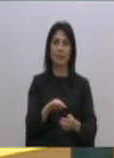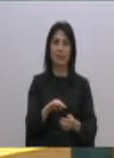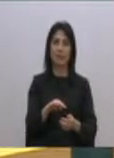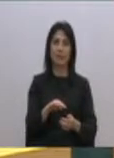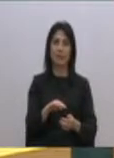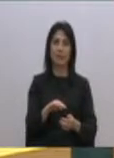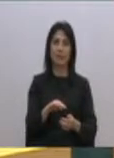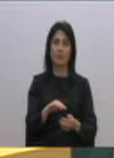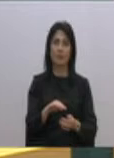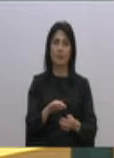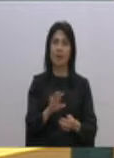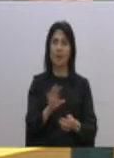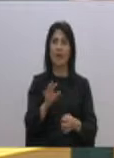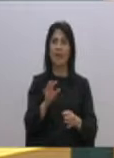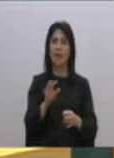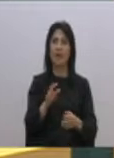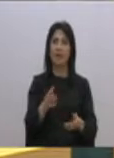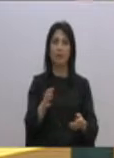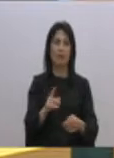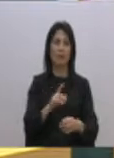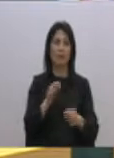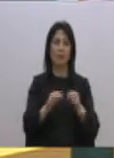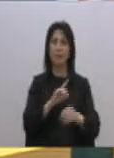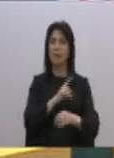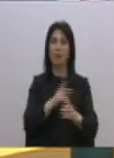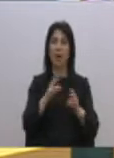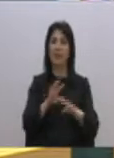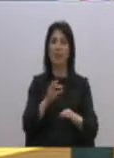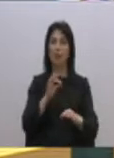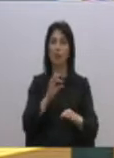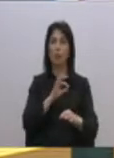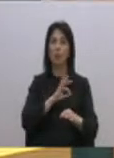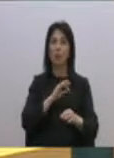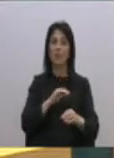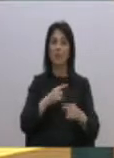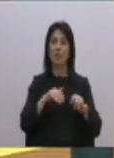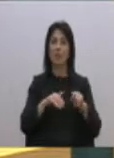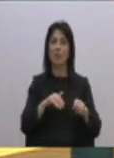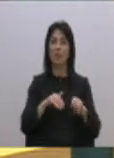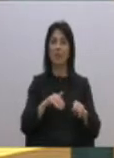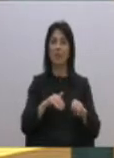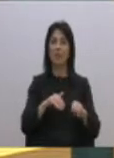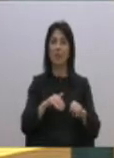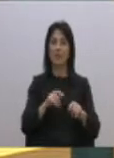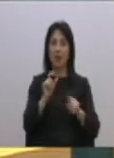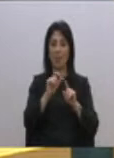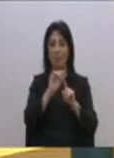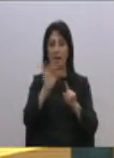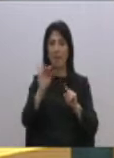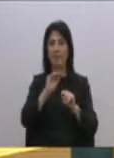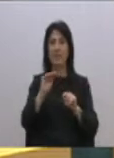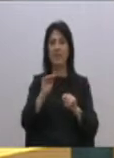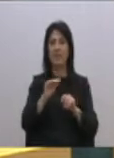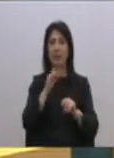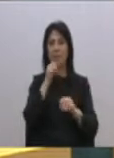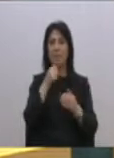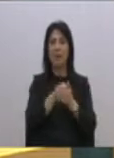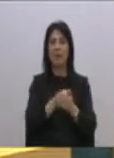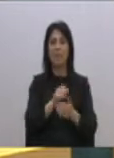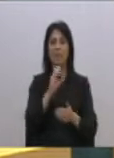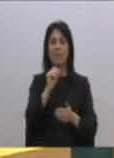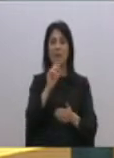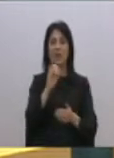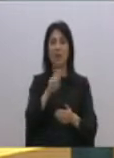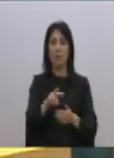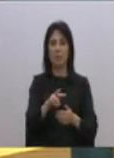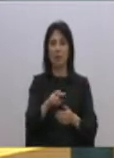არ და სასამართლო ძალაში არ დატოვებს იუსტიციის საბჭოს გადაწყვეტილებას, ეს ფრაზა წერია ესე: მანამ სანამ.